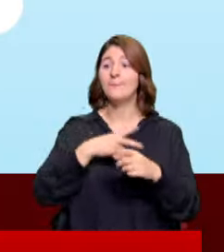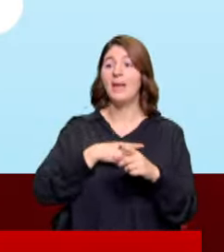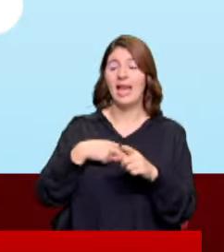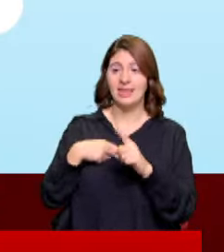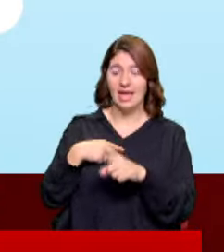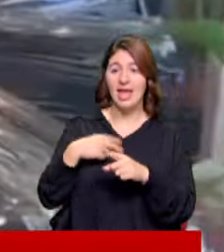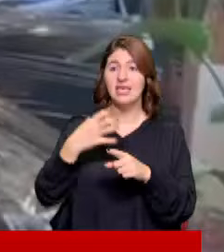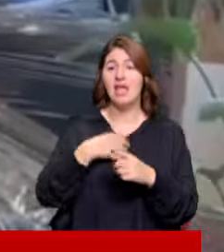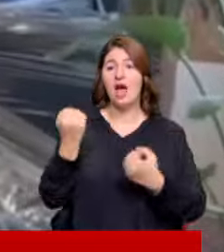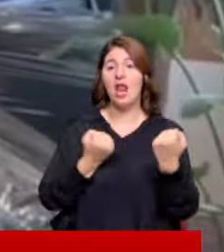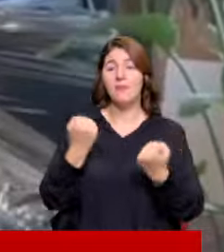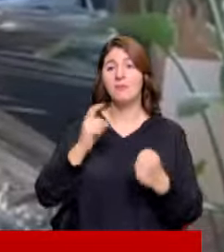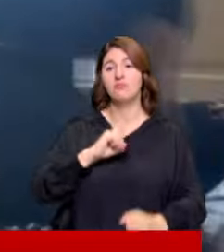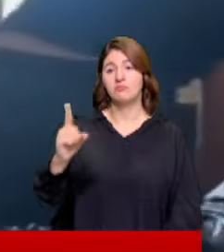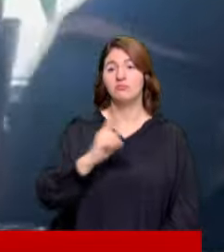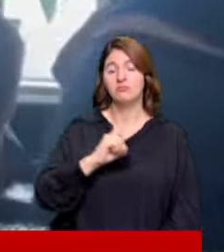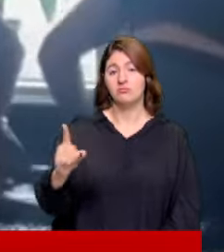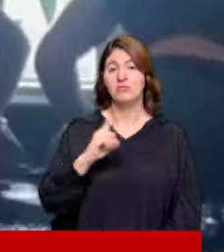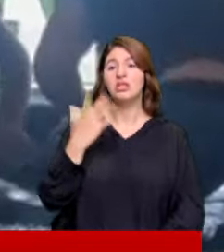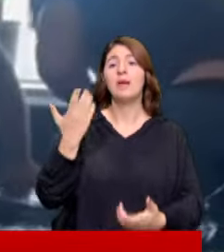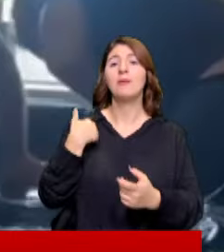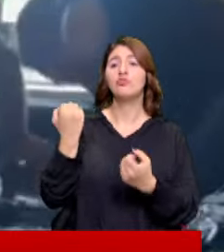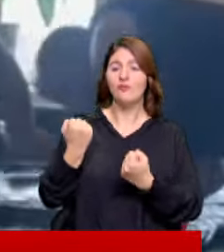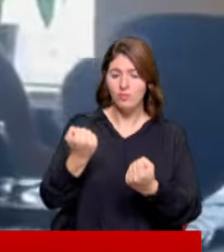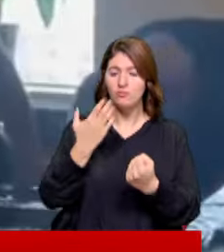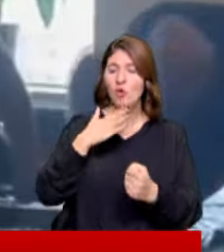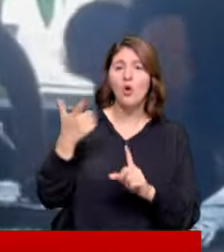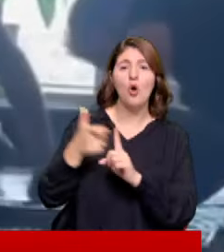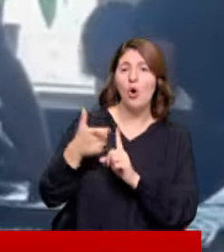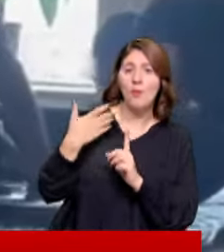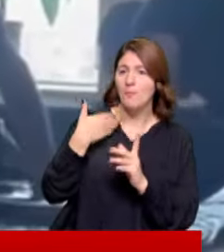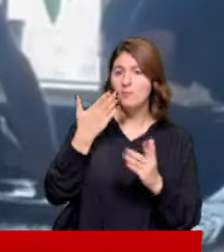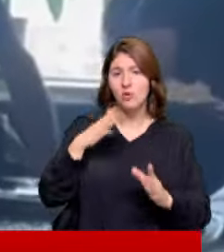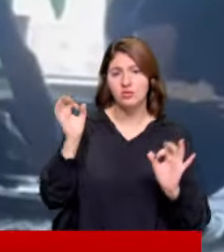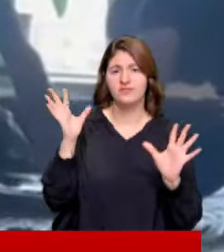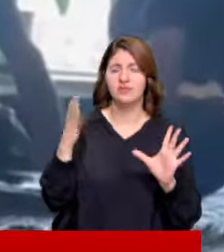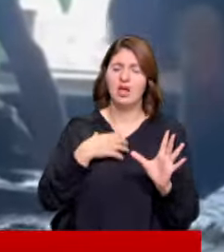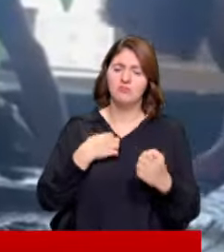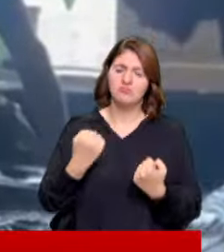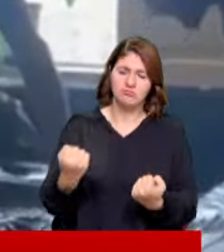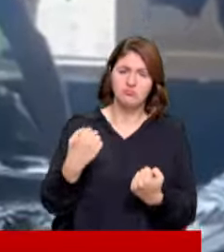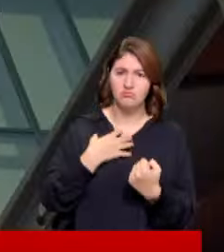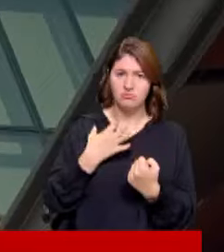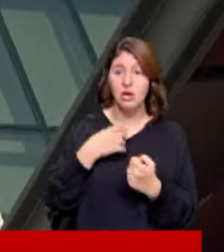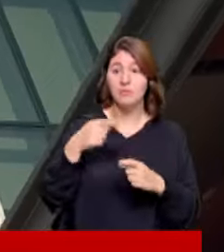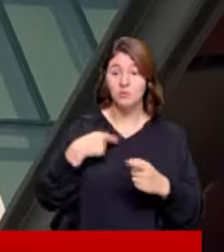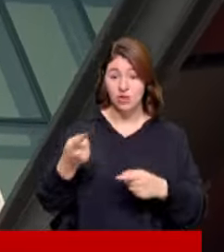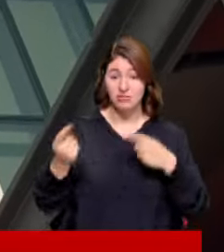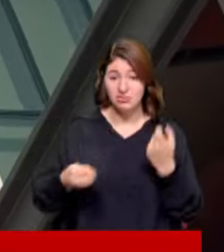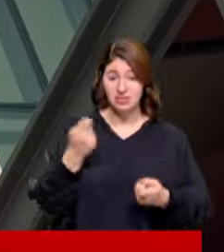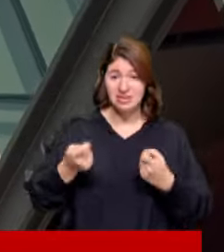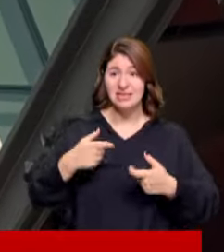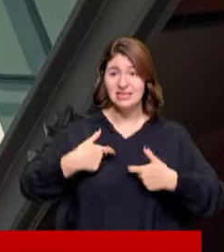belediyeye kendi arabamla gelip gidiyorum. Ne şoförüm var ne korumam var. Ama biz bunları üretirken,